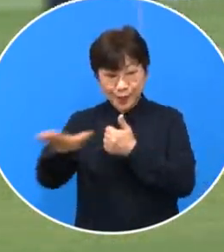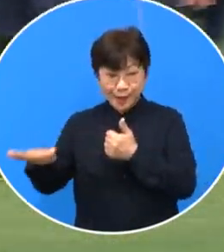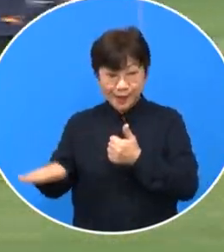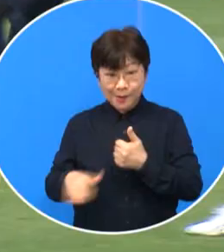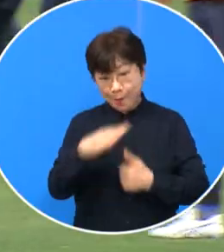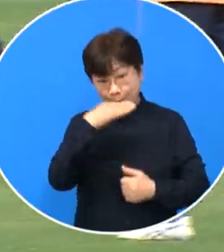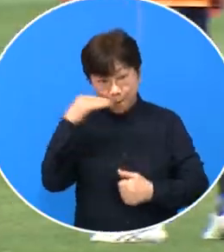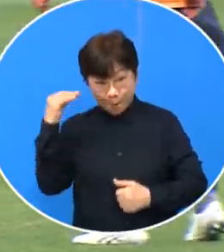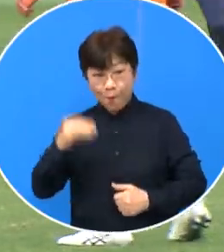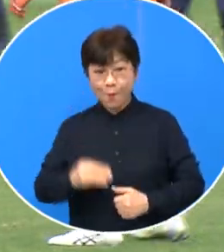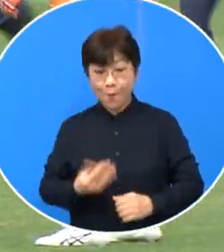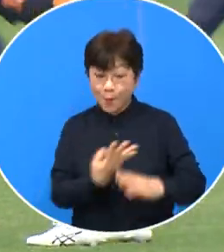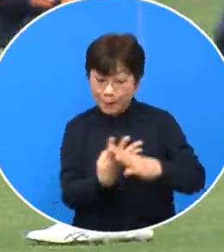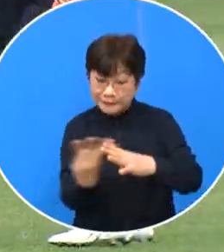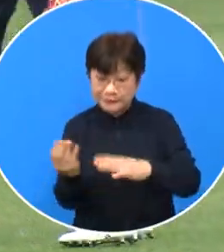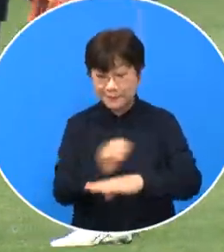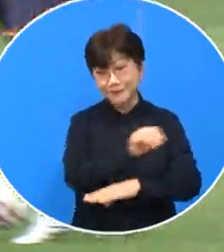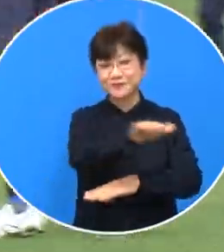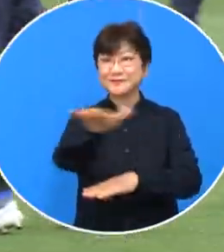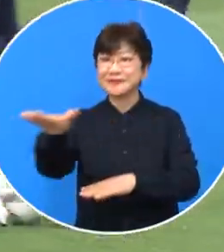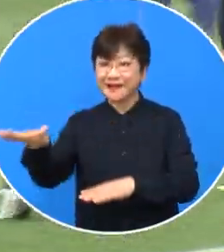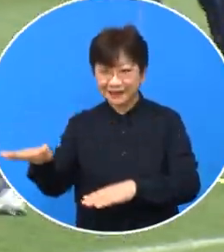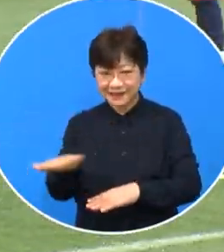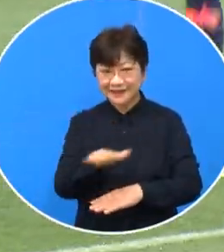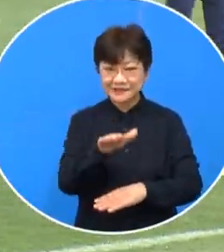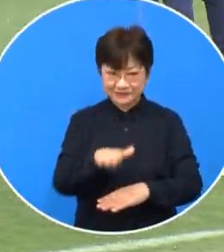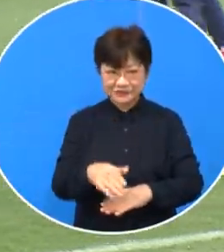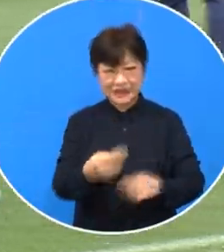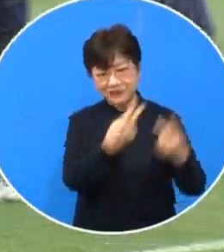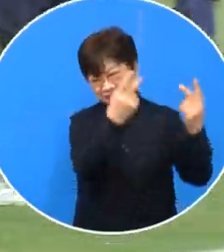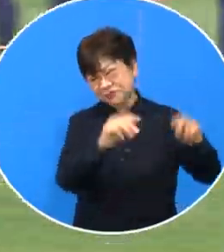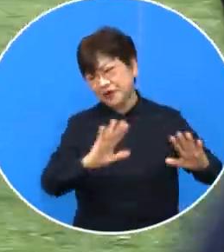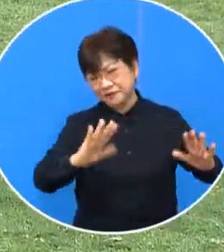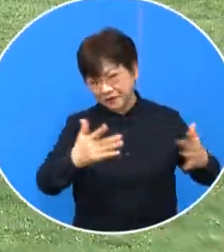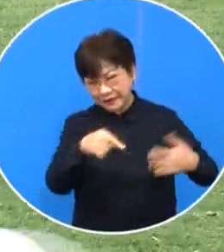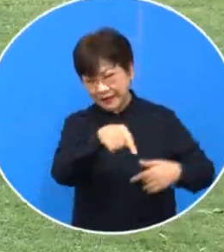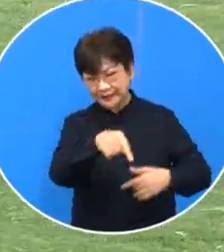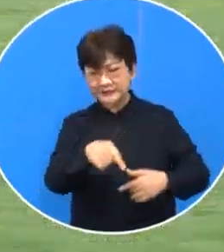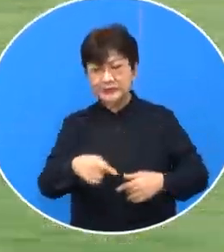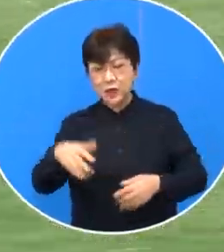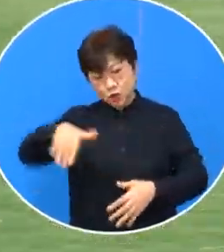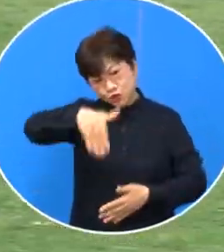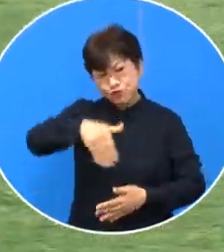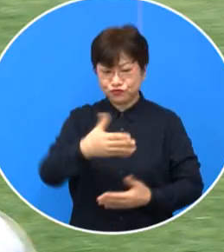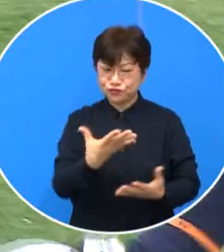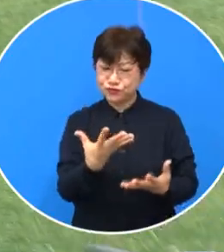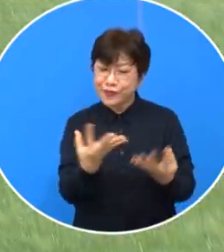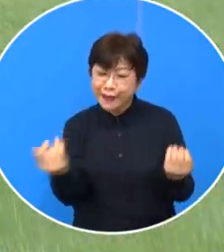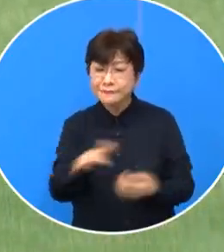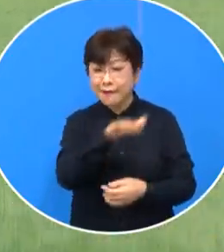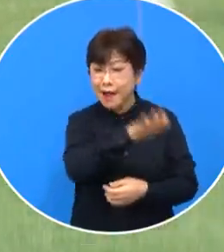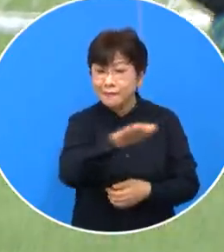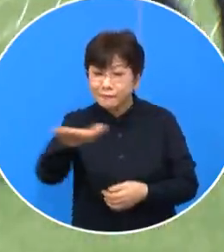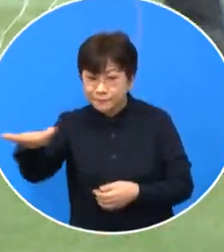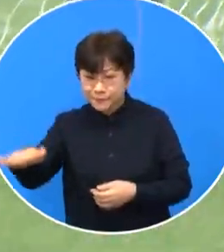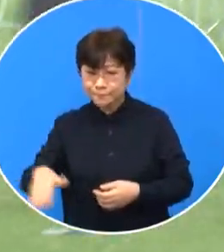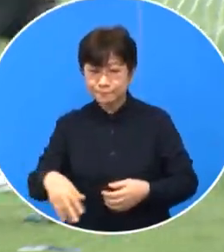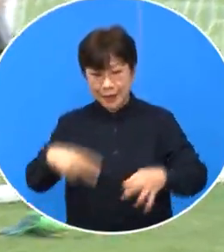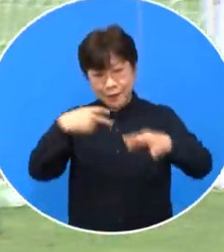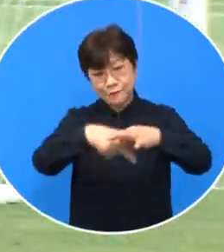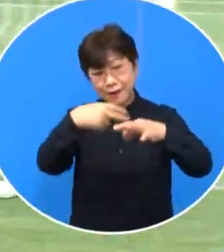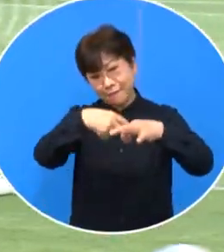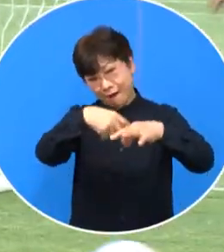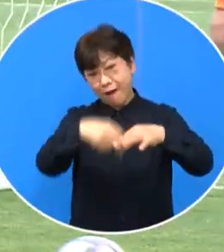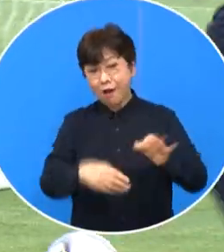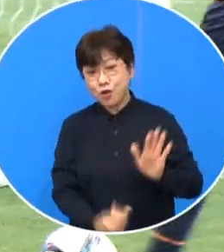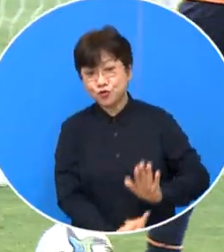は、まあ、やっぱね、芝生のグラウンドでが、ね、やっぱなかなか静岡なんかないので、それなんか九州本当たくさんあるっていうのは、まあ、本当サッカーどころだな